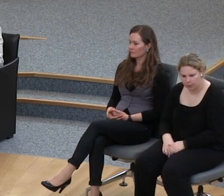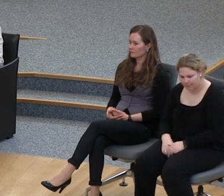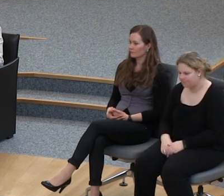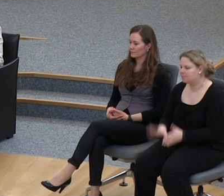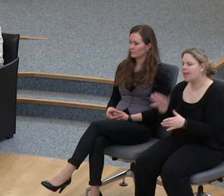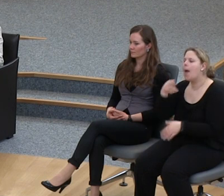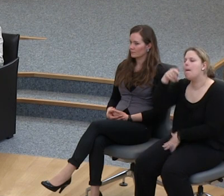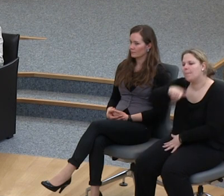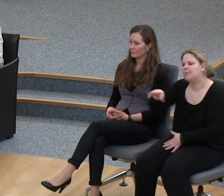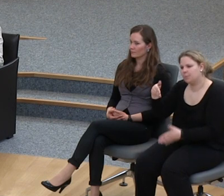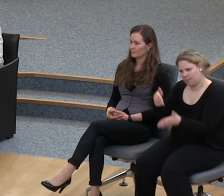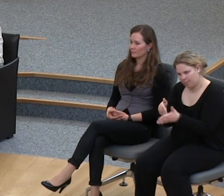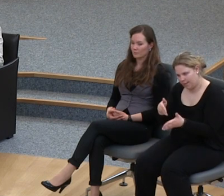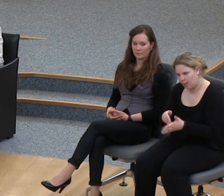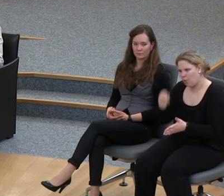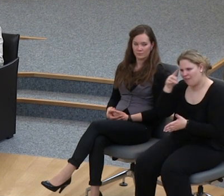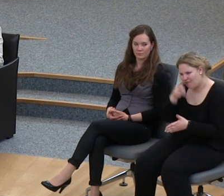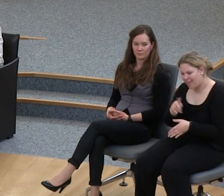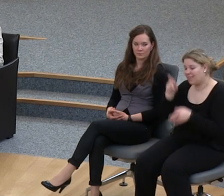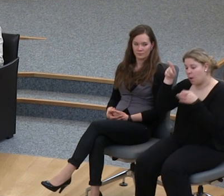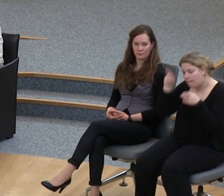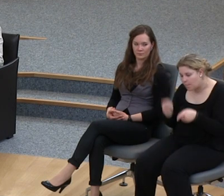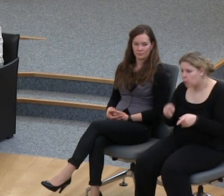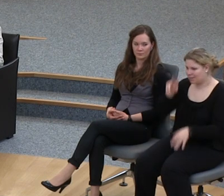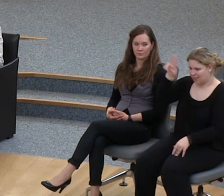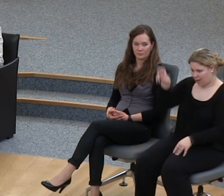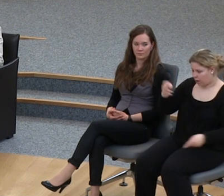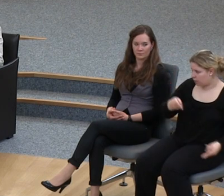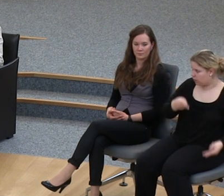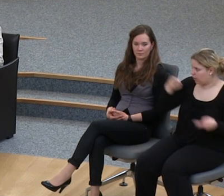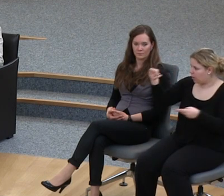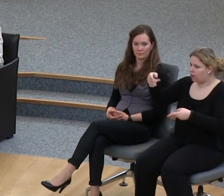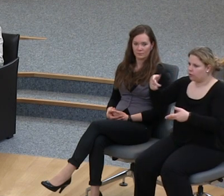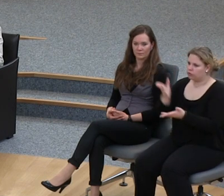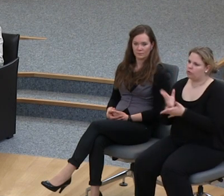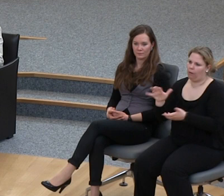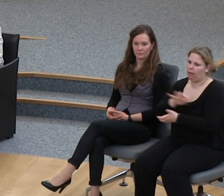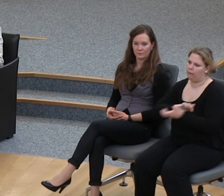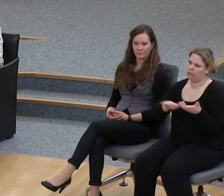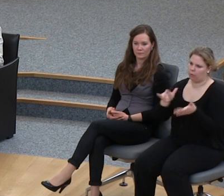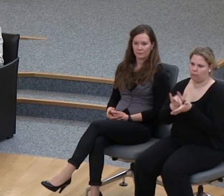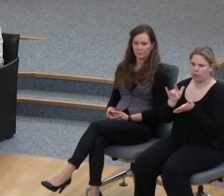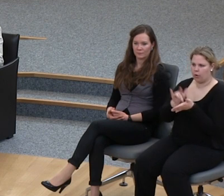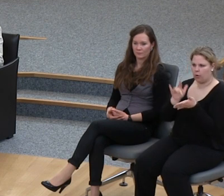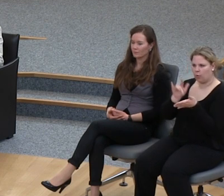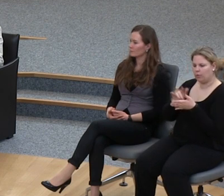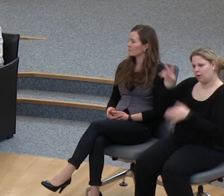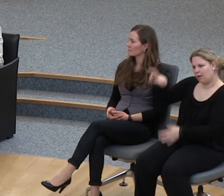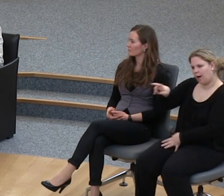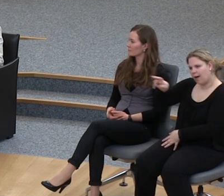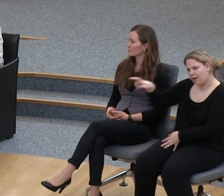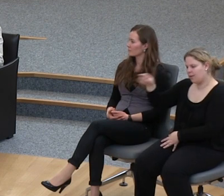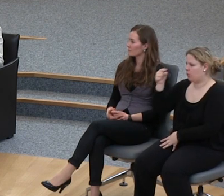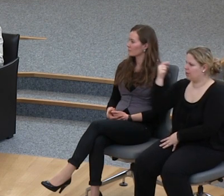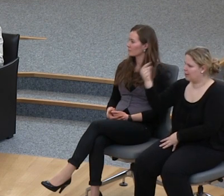überhaupt nicht darauf eingestellt, einen Menschen ganzheitlich zu betrachten, den Zusammenhang zu sehen zwischen